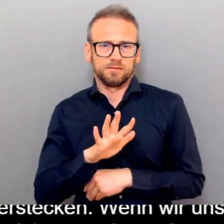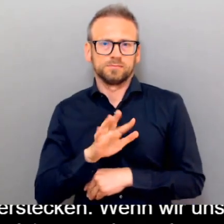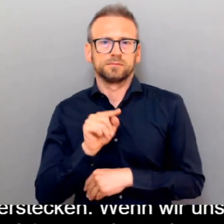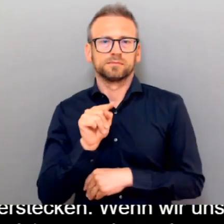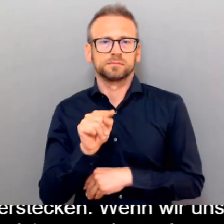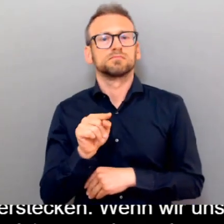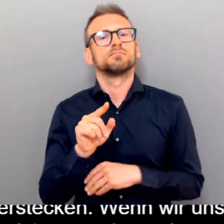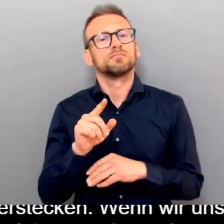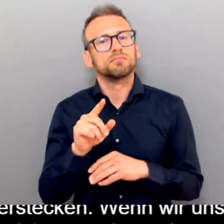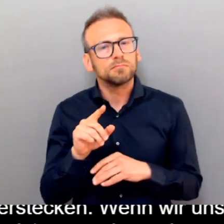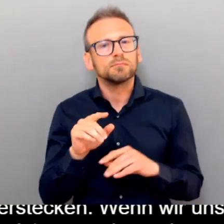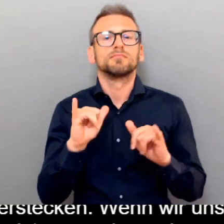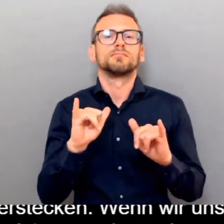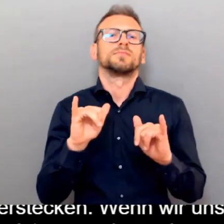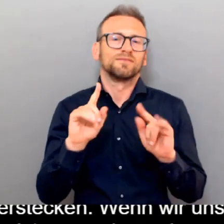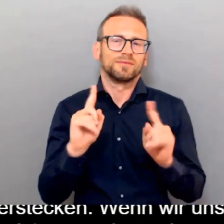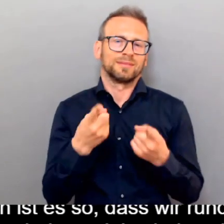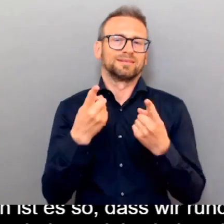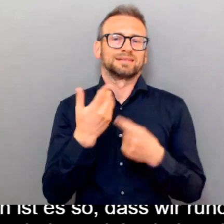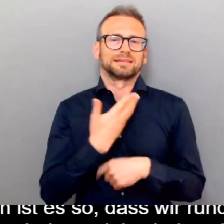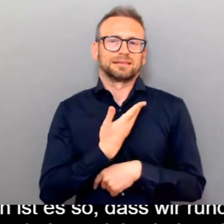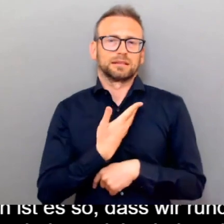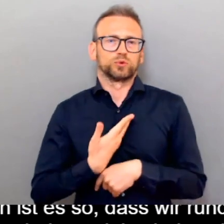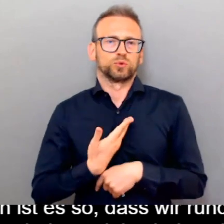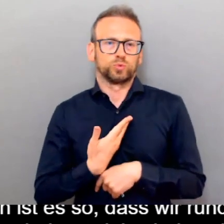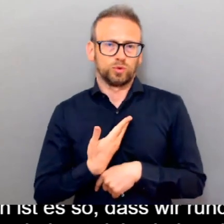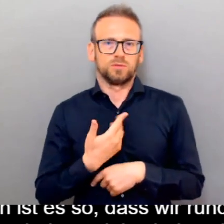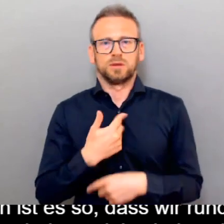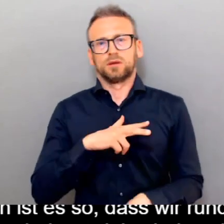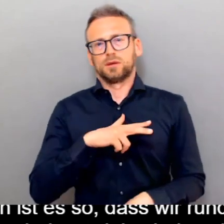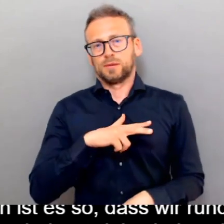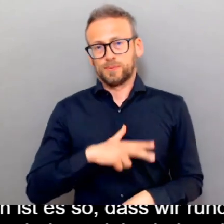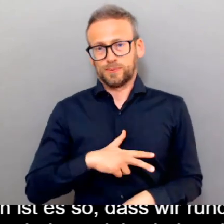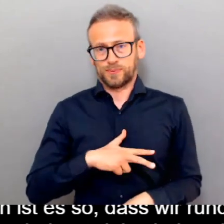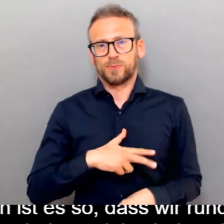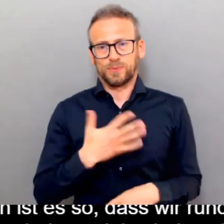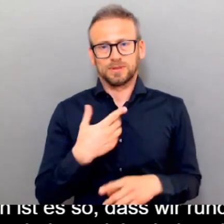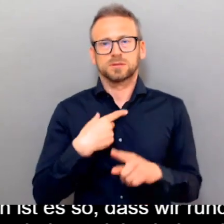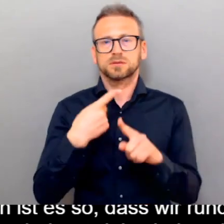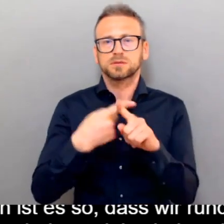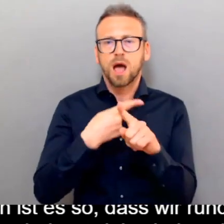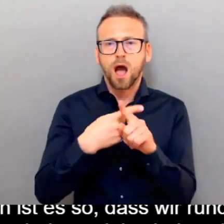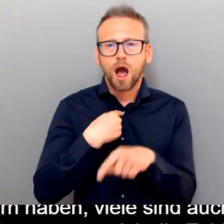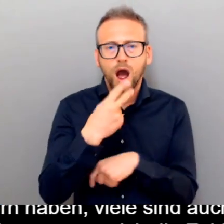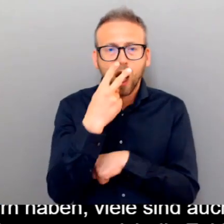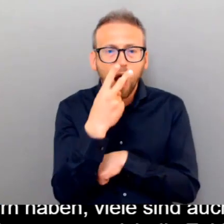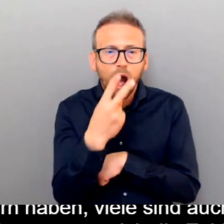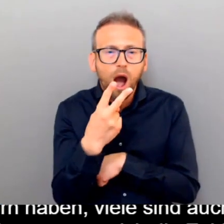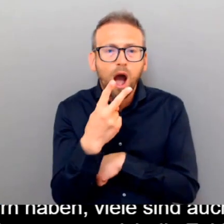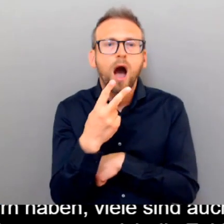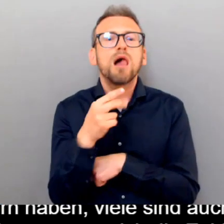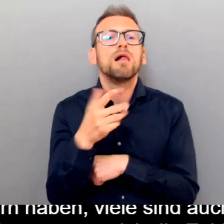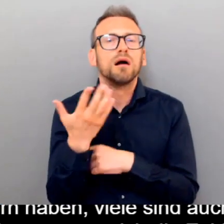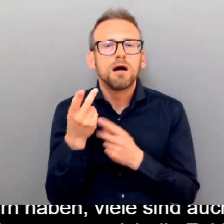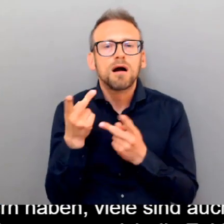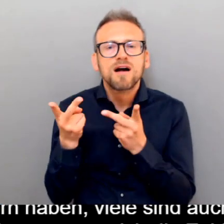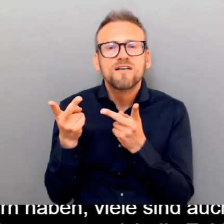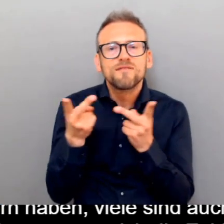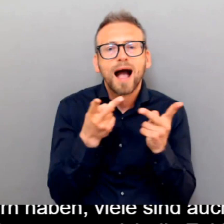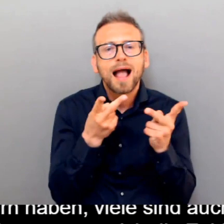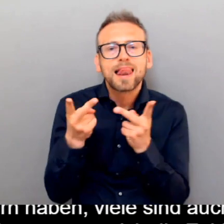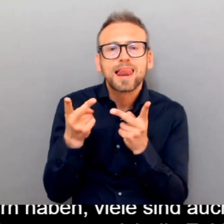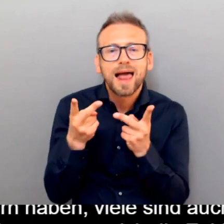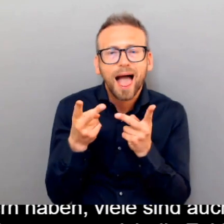halten wir uns da sehr stabil und eben auf diesem sehr wenig, sodass wir eben die